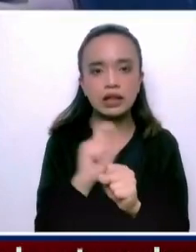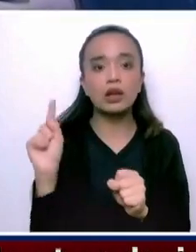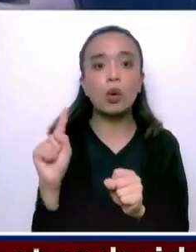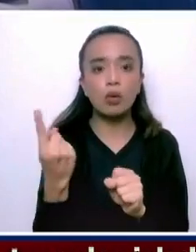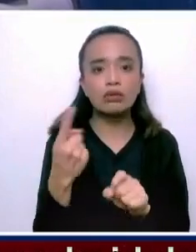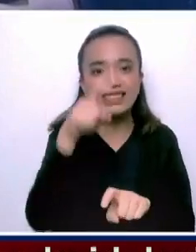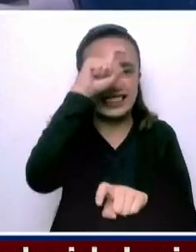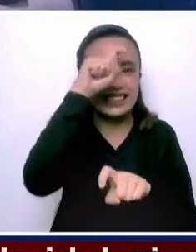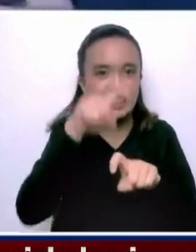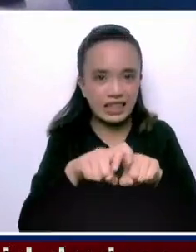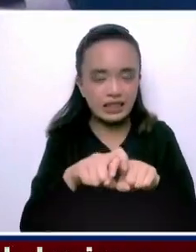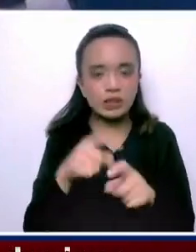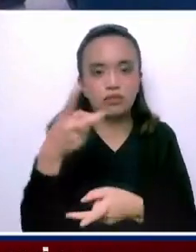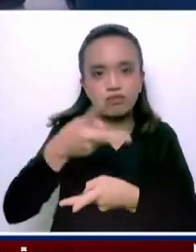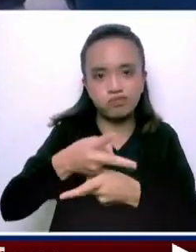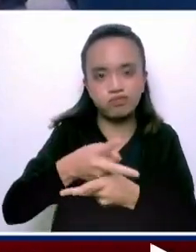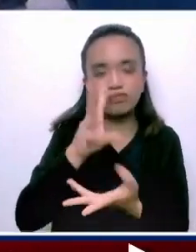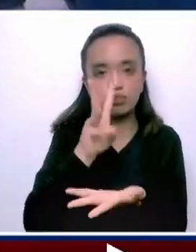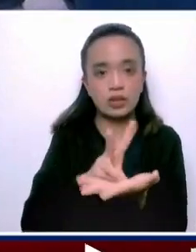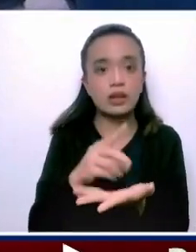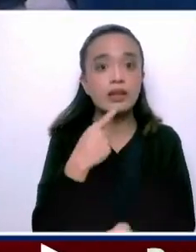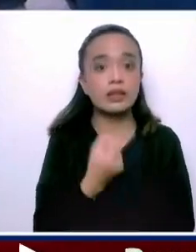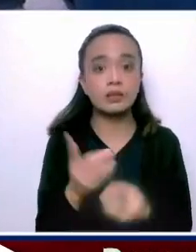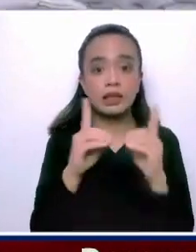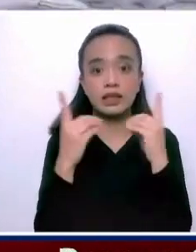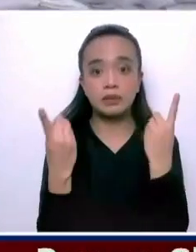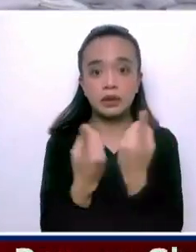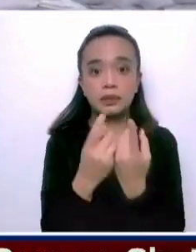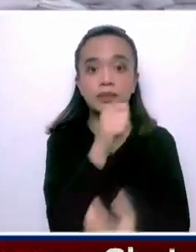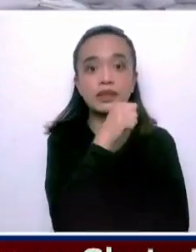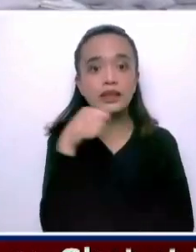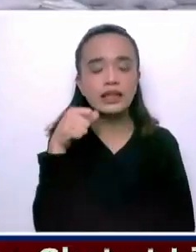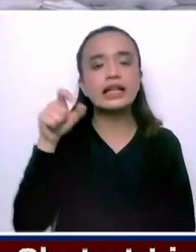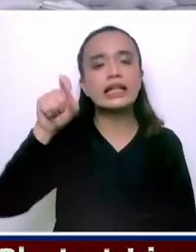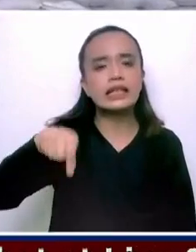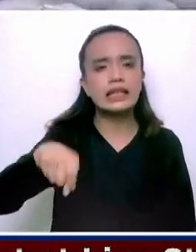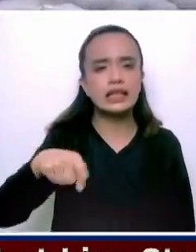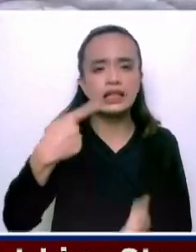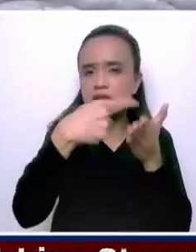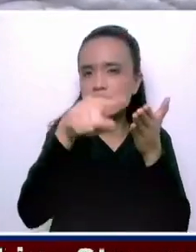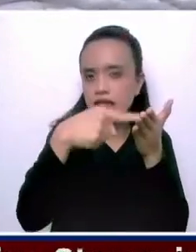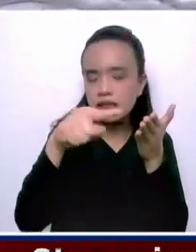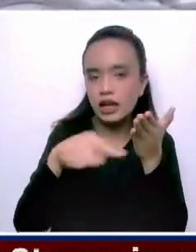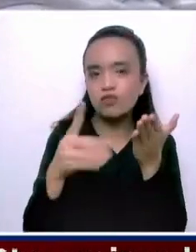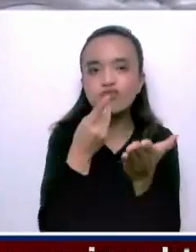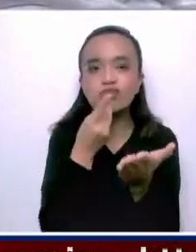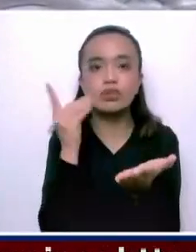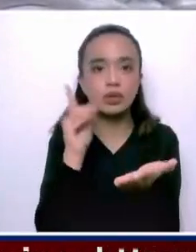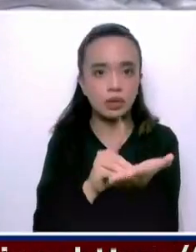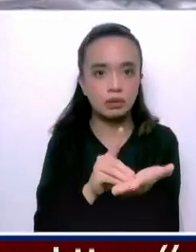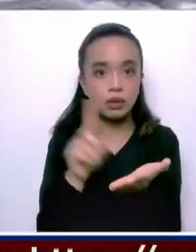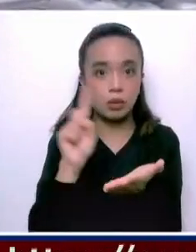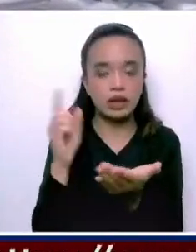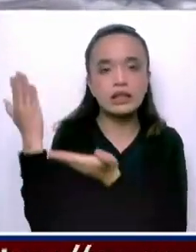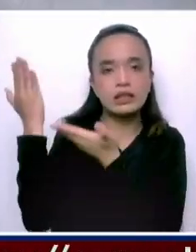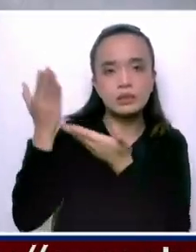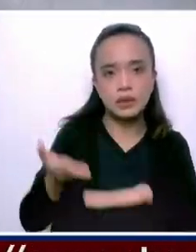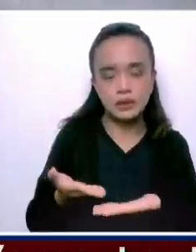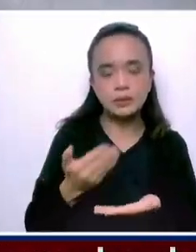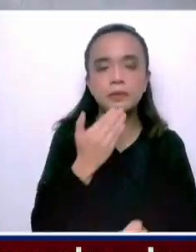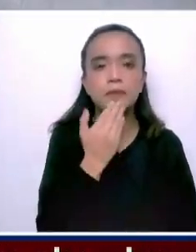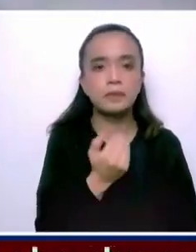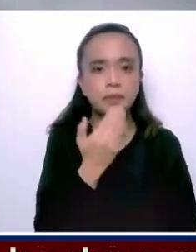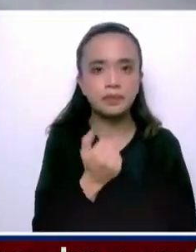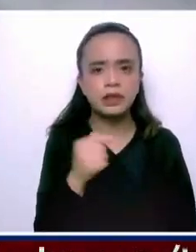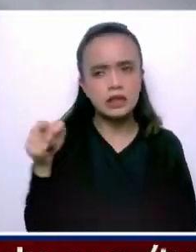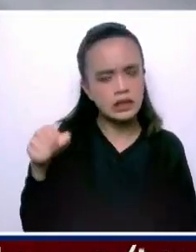bodega. Sabi ng Department of Agriculture, kailangan pang beripikahin ang mga dokumento ng mga imported na asukal. Ang ipinagtataka